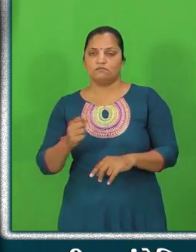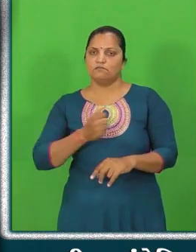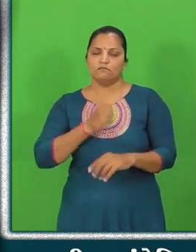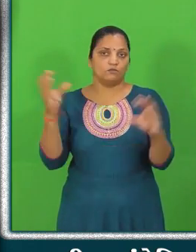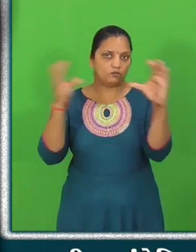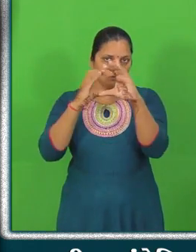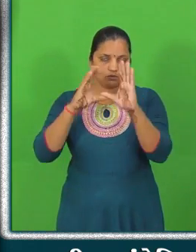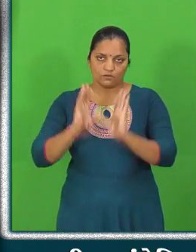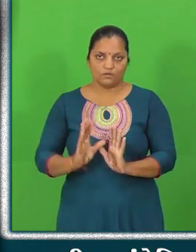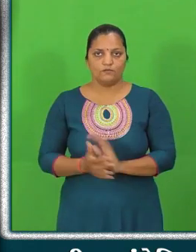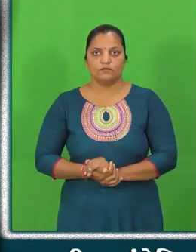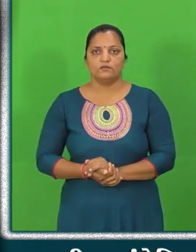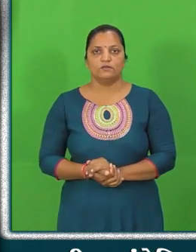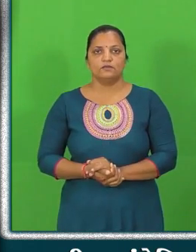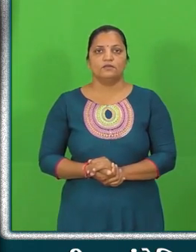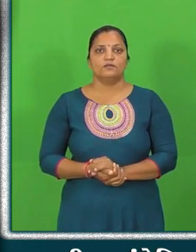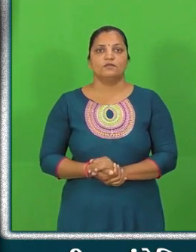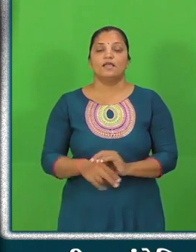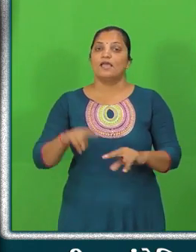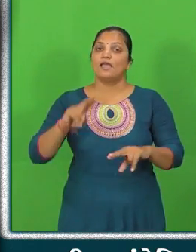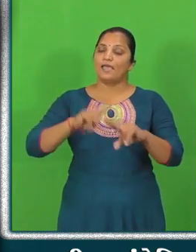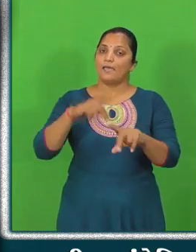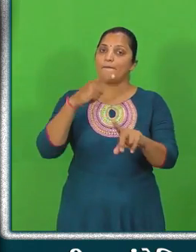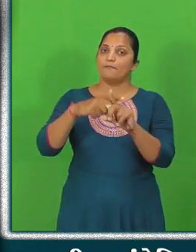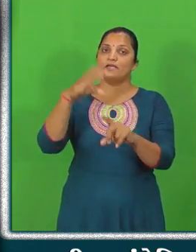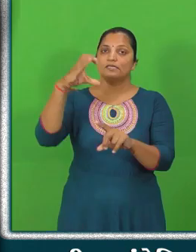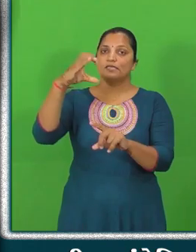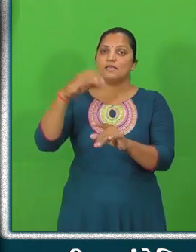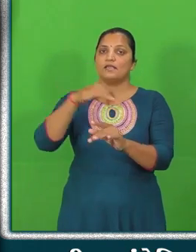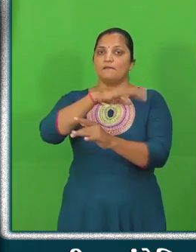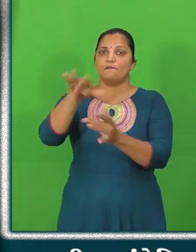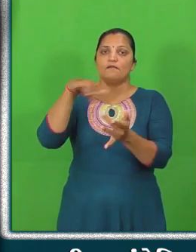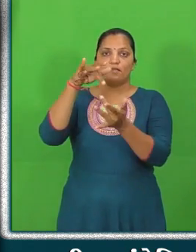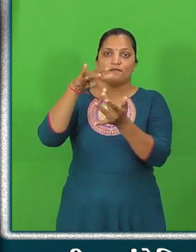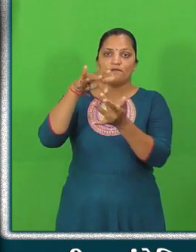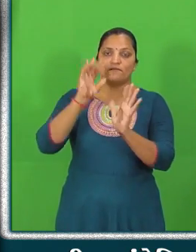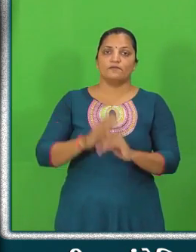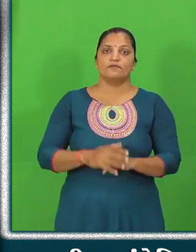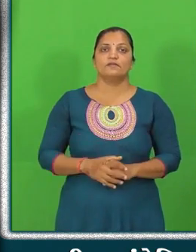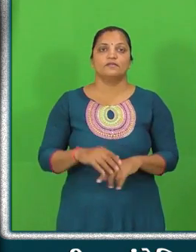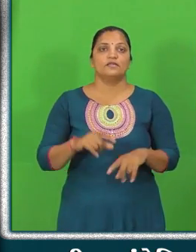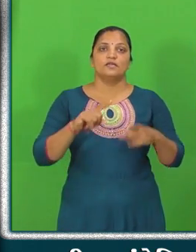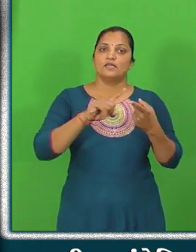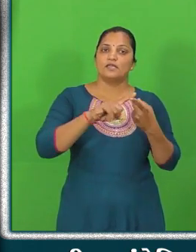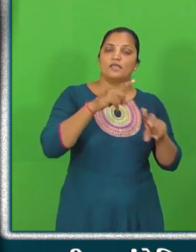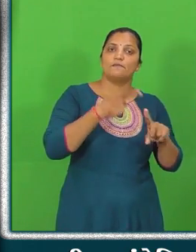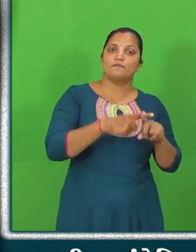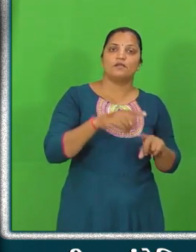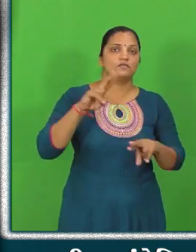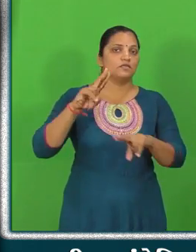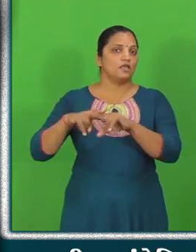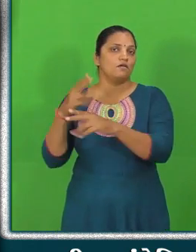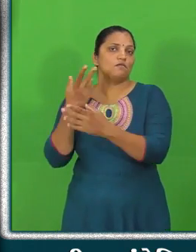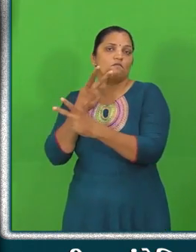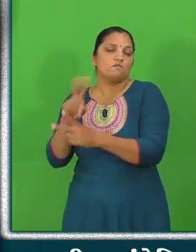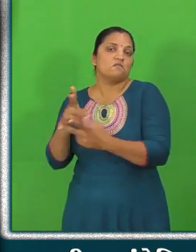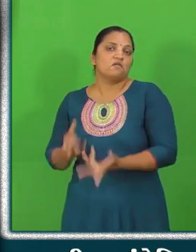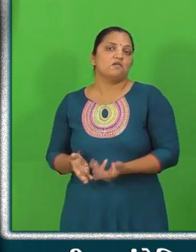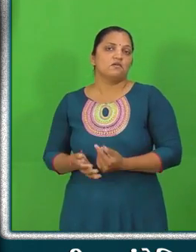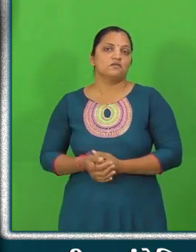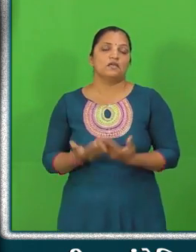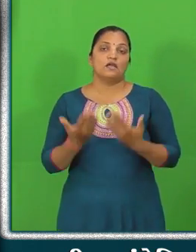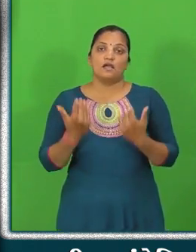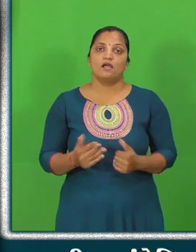સોરી હું અહીંયા કન્ફ્યુઝન કરી રહ્યો છું, એફ અને સી ની વચ્ચે મૂકીએ છીએ, કારણ કે બંને કેસ જુદા છે, સી પરનો કેસ જુદો છે, એફ પરનો કેસ જુદો